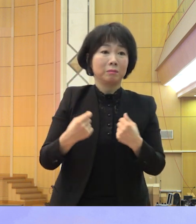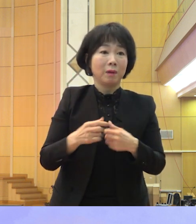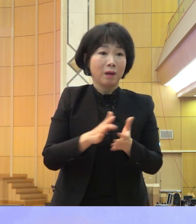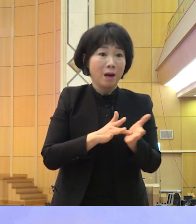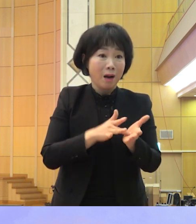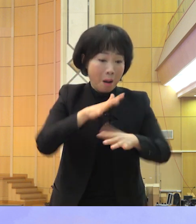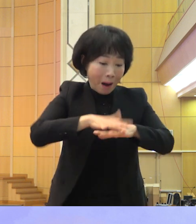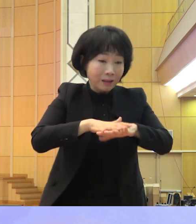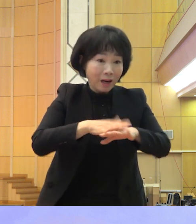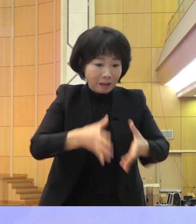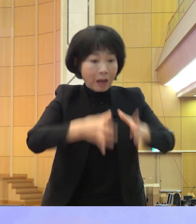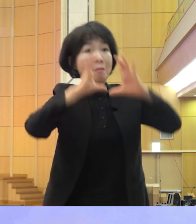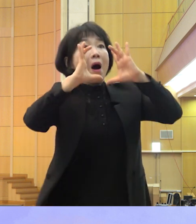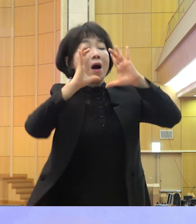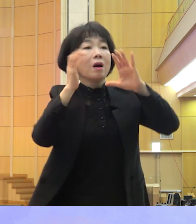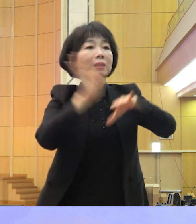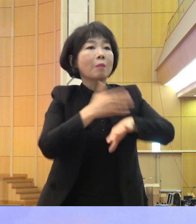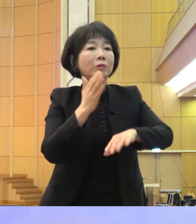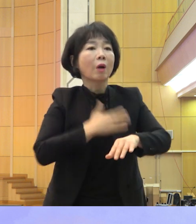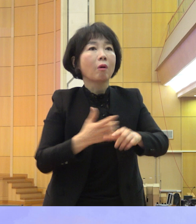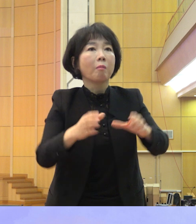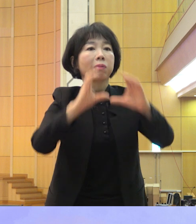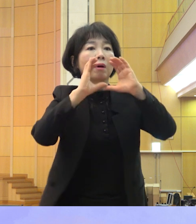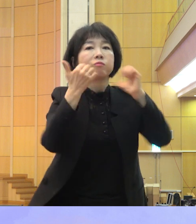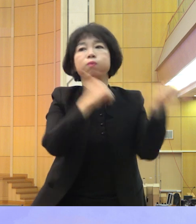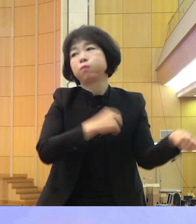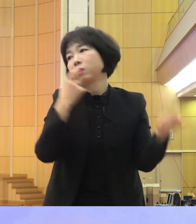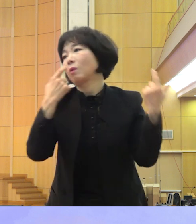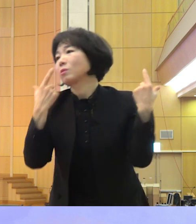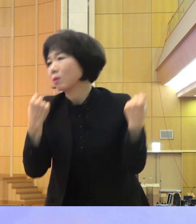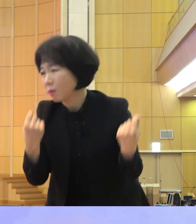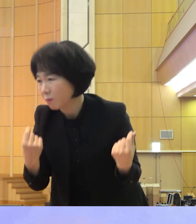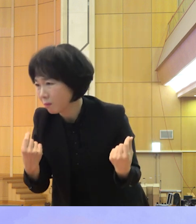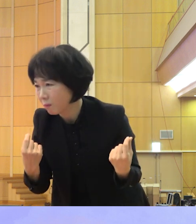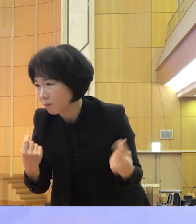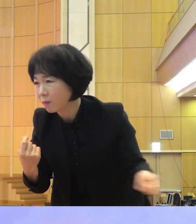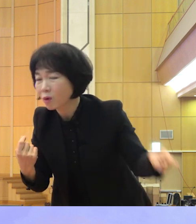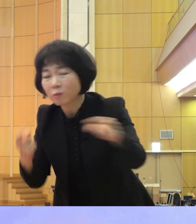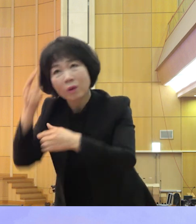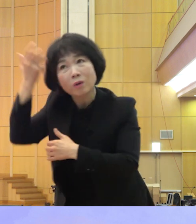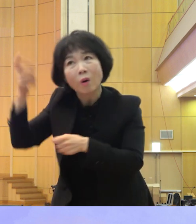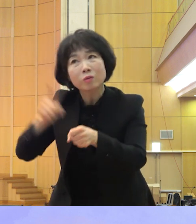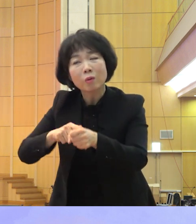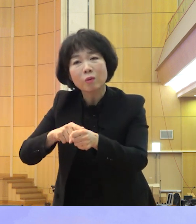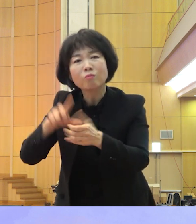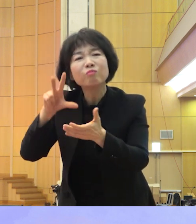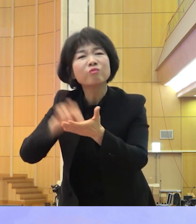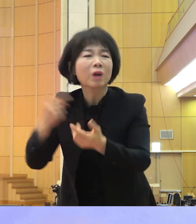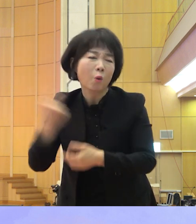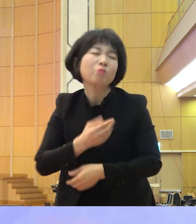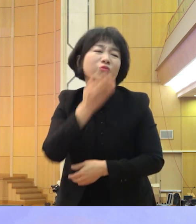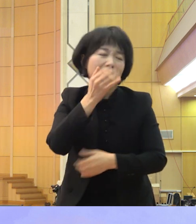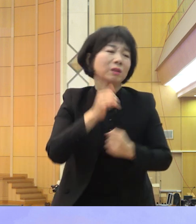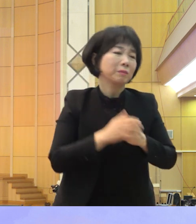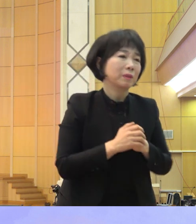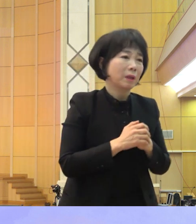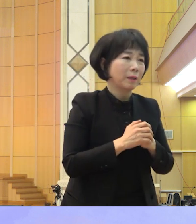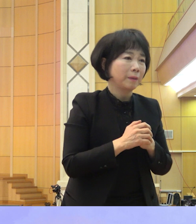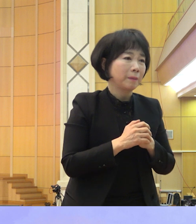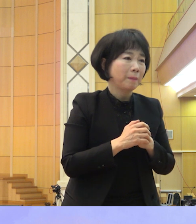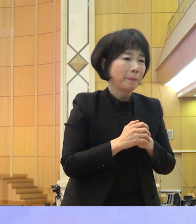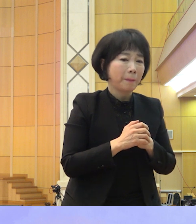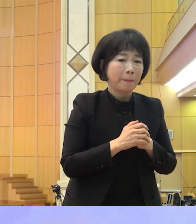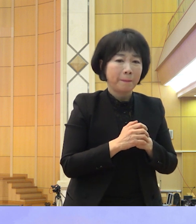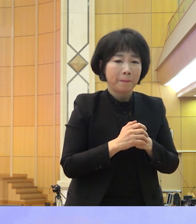줄 알고 잘못 알고 먹으면 죽듯이 우리가 영적으로 여러분의 삶에 문제가 된다는 말이에요. 그러니까